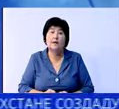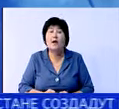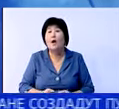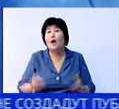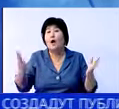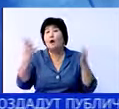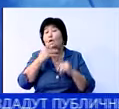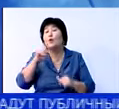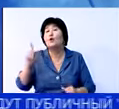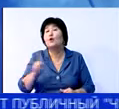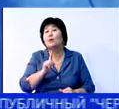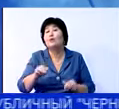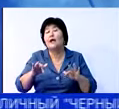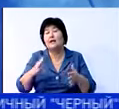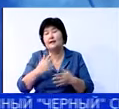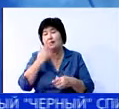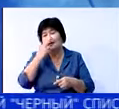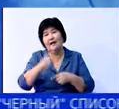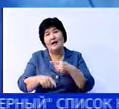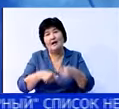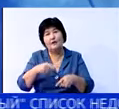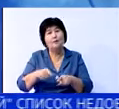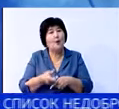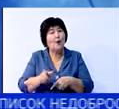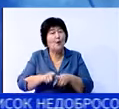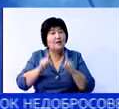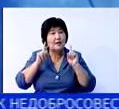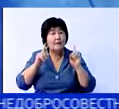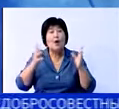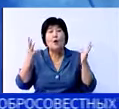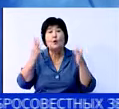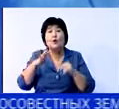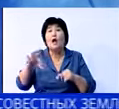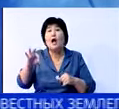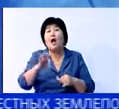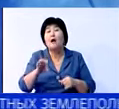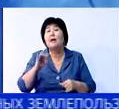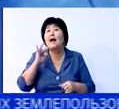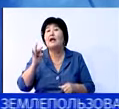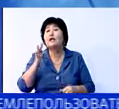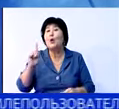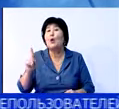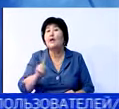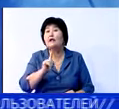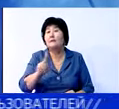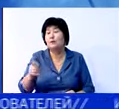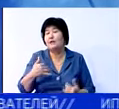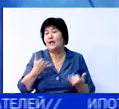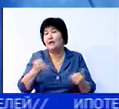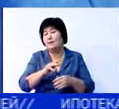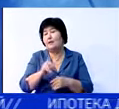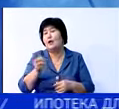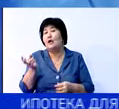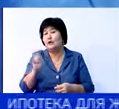Ночь в музее. Акция стала уже традиционной и очень популярной. Ночью областной историко-краеведческий музей посетили